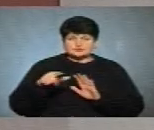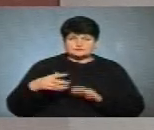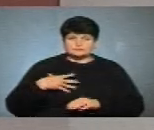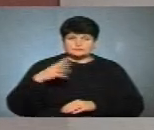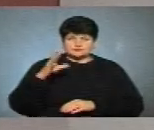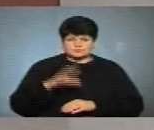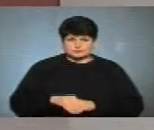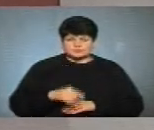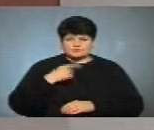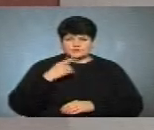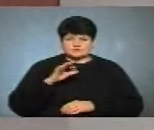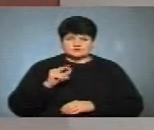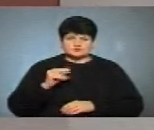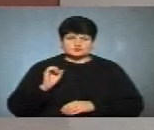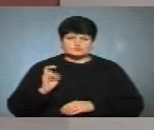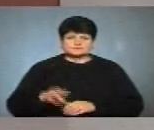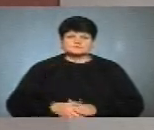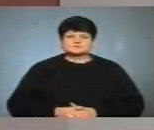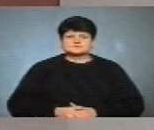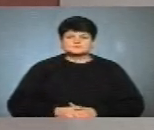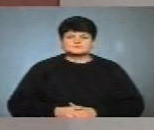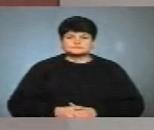померли, каже Оксана Чайчук.